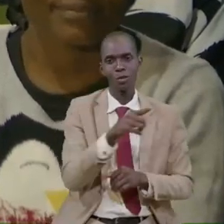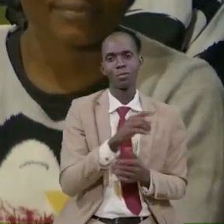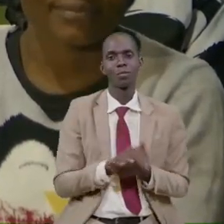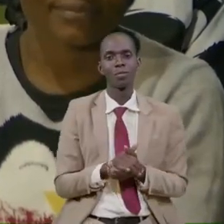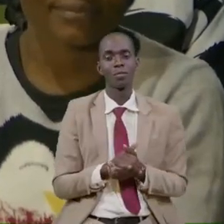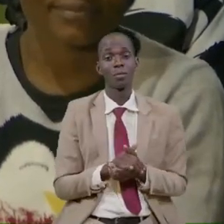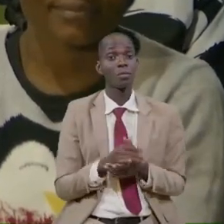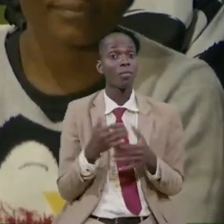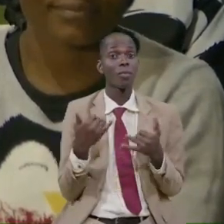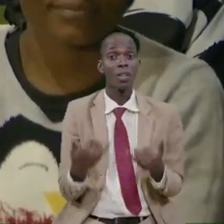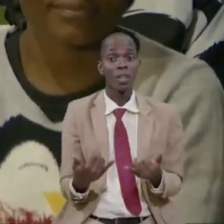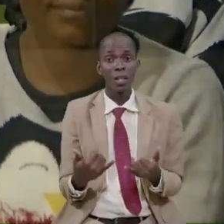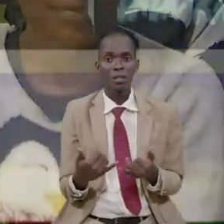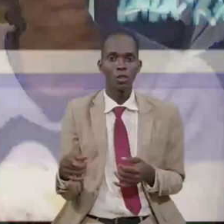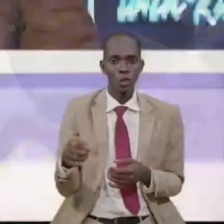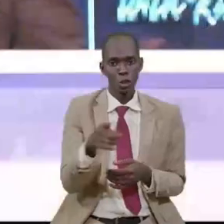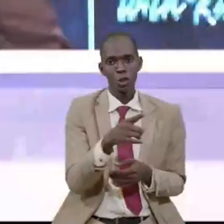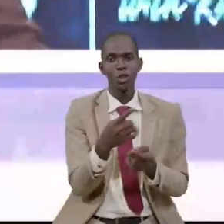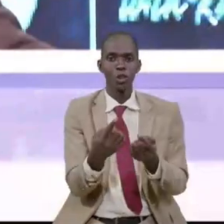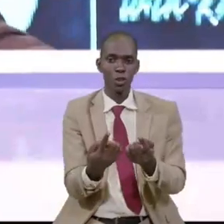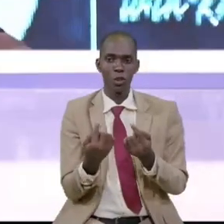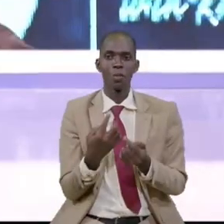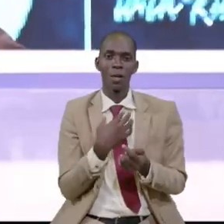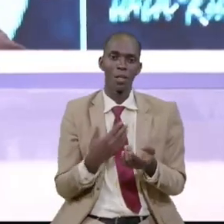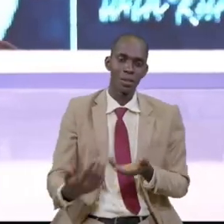Et vous, maintenant, vous pouvez venir et recevoir.